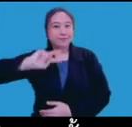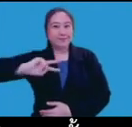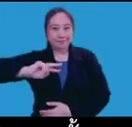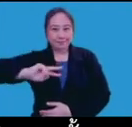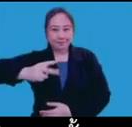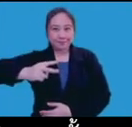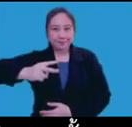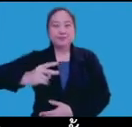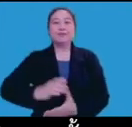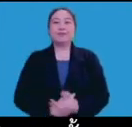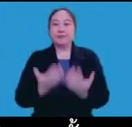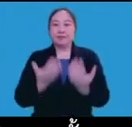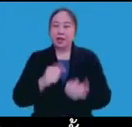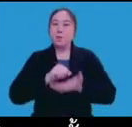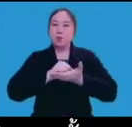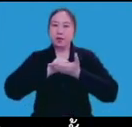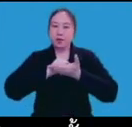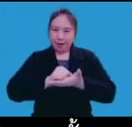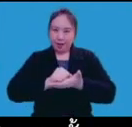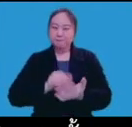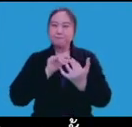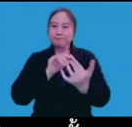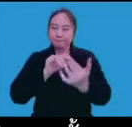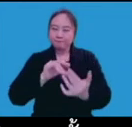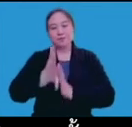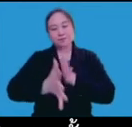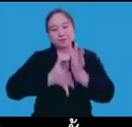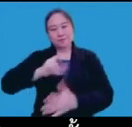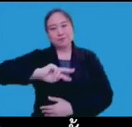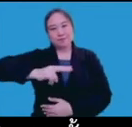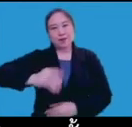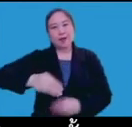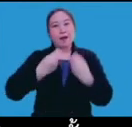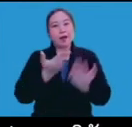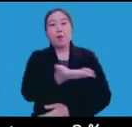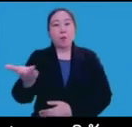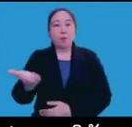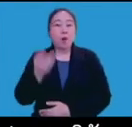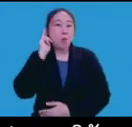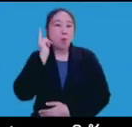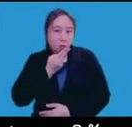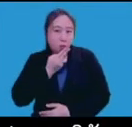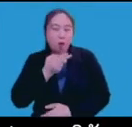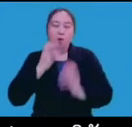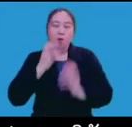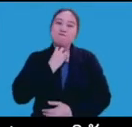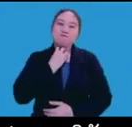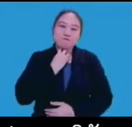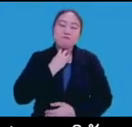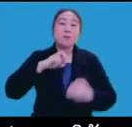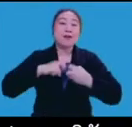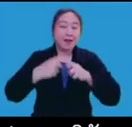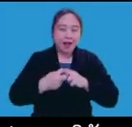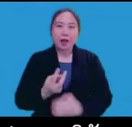ยหรือ TTIS นะครับที่ได้มาให้บริการถ่ายทอดการสื่อสารแก่ผู้ที่บกพร่องทางการได้ยินและผู้ที่บกพร่องทางการพูดนะครับเ